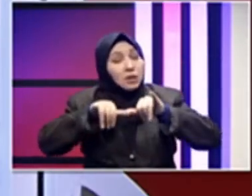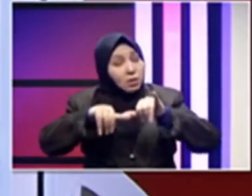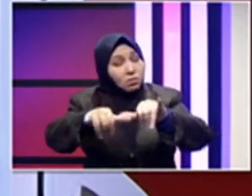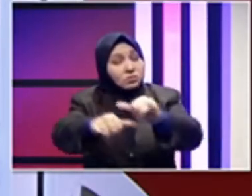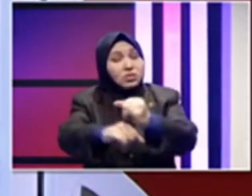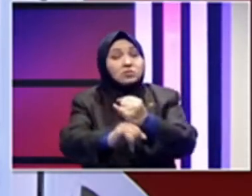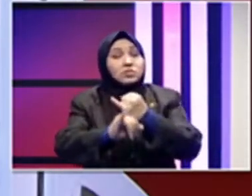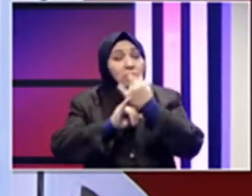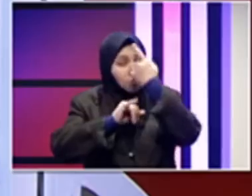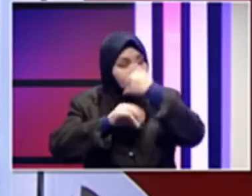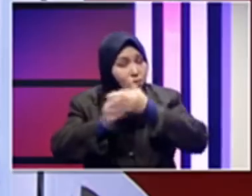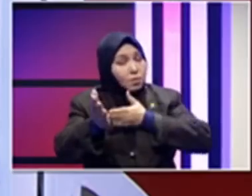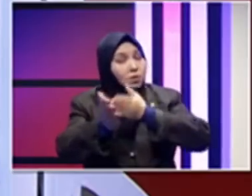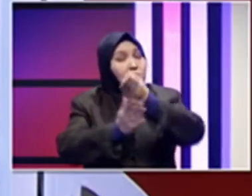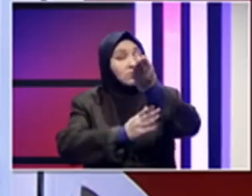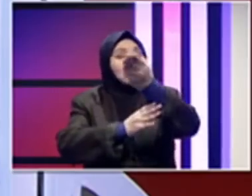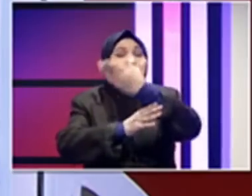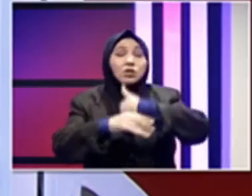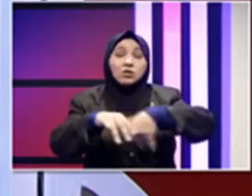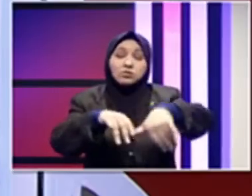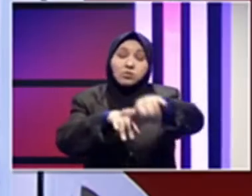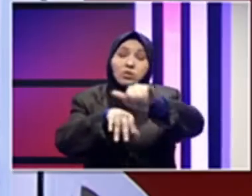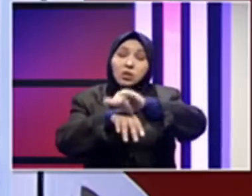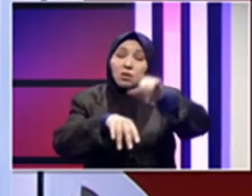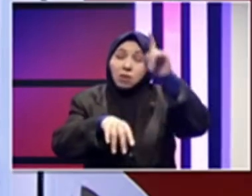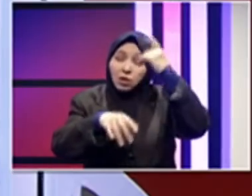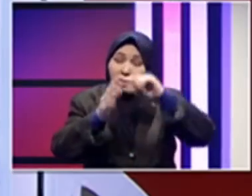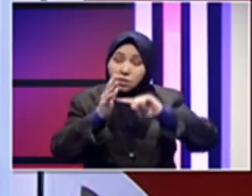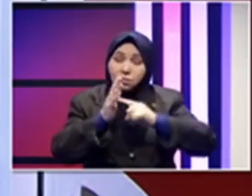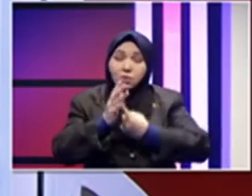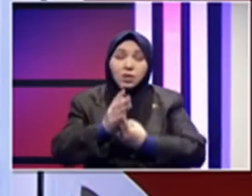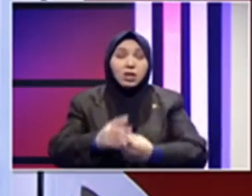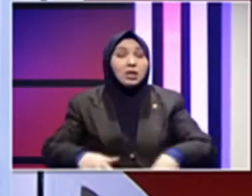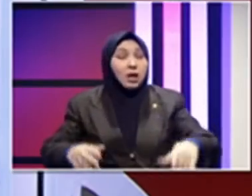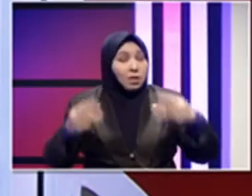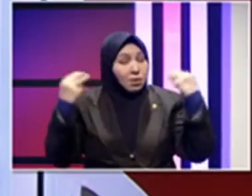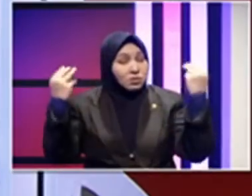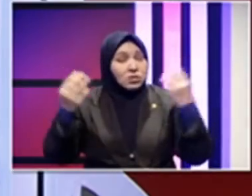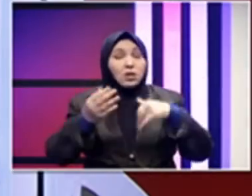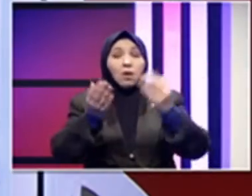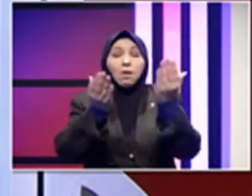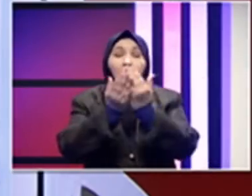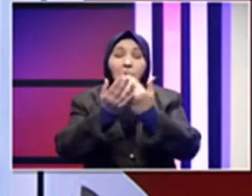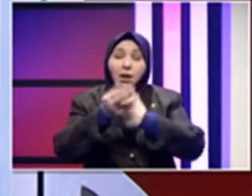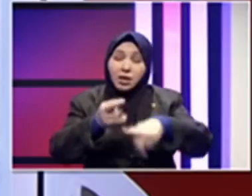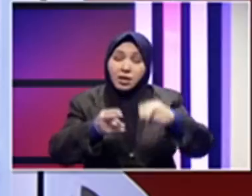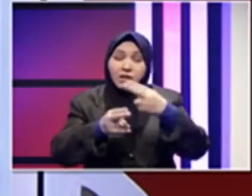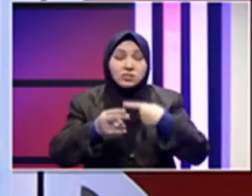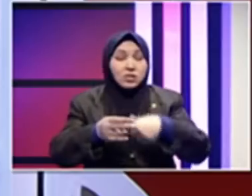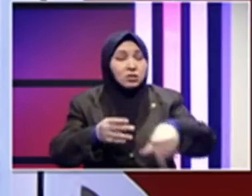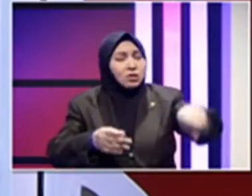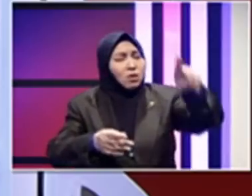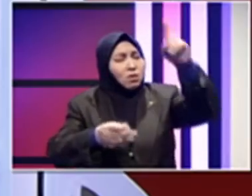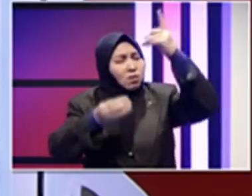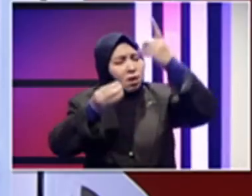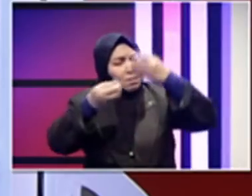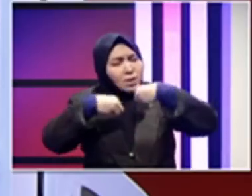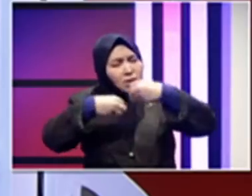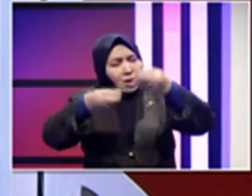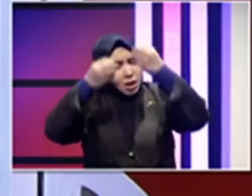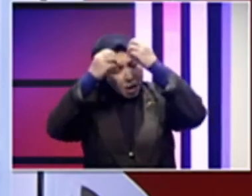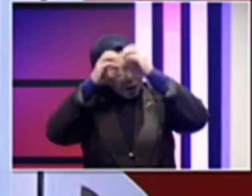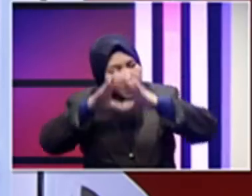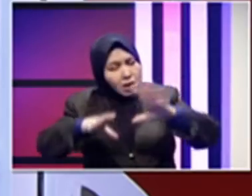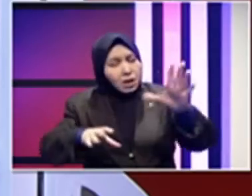diizinkan menuju syurga Allah Subhanahu Wa Taala. Kita mulakan majlis kita pada hari ini dengan doa ringkas kita. Subhanakala ilmalana illa ma